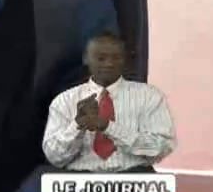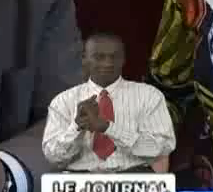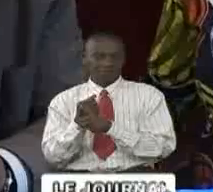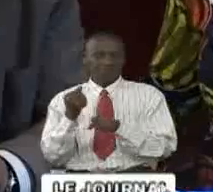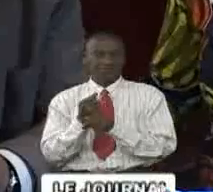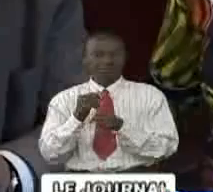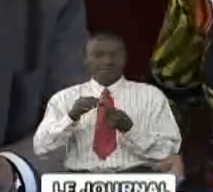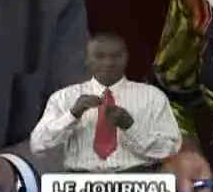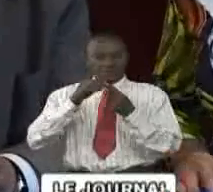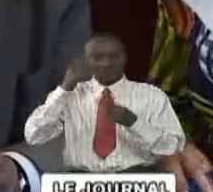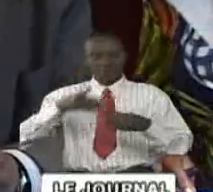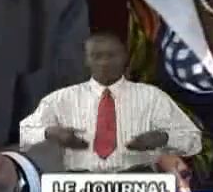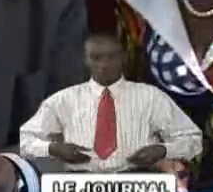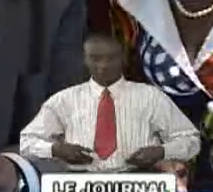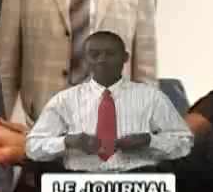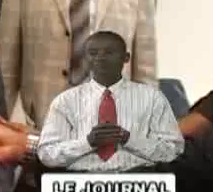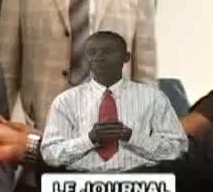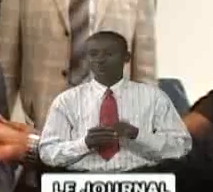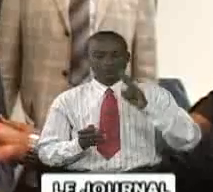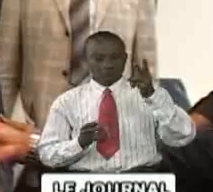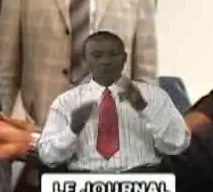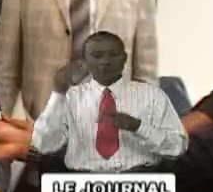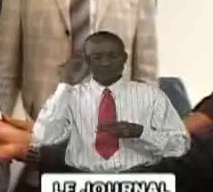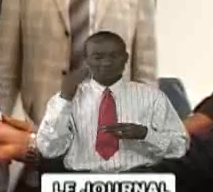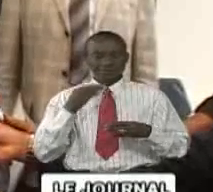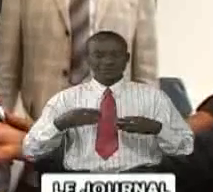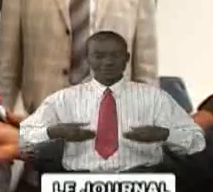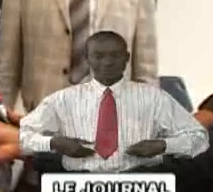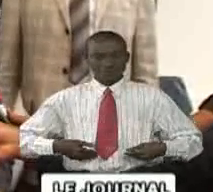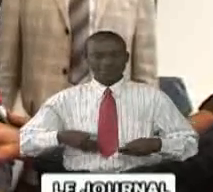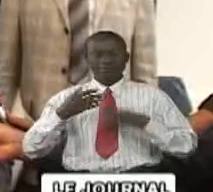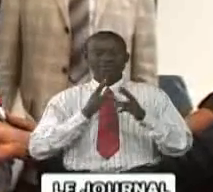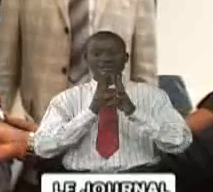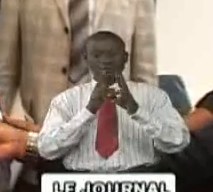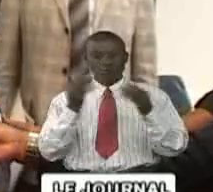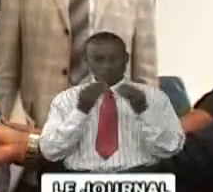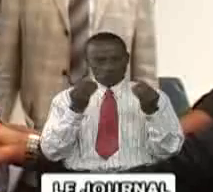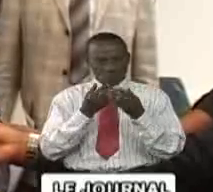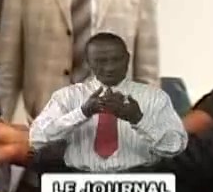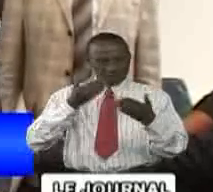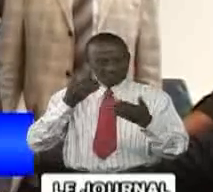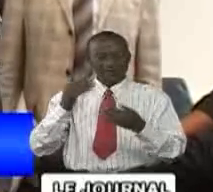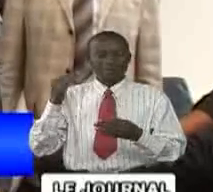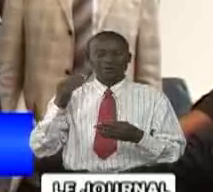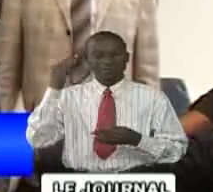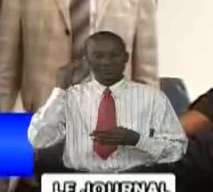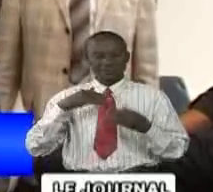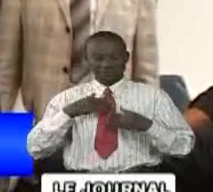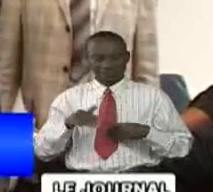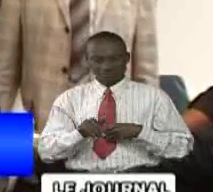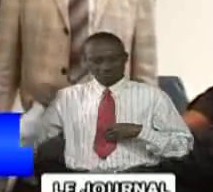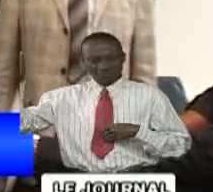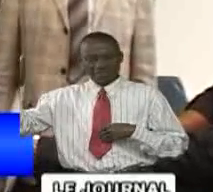les jeunes. Le ministre de la Santé a fait rapport de sa mission en Inde, aux Émirats Arabes